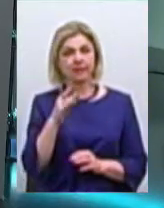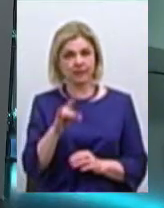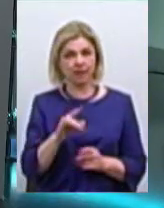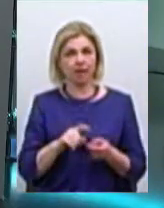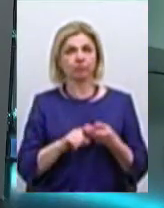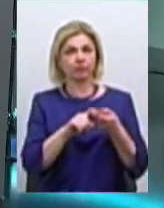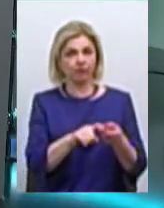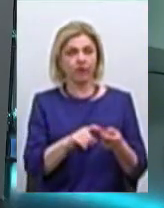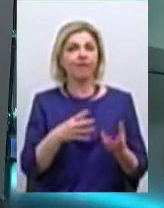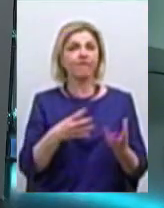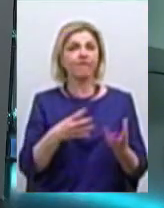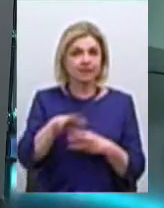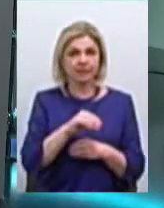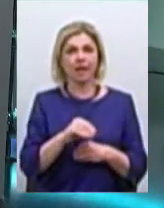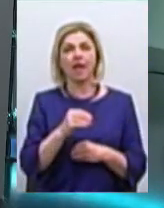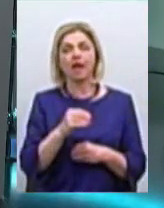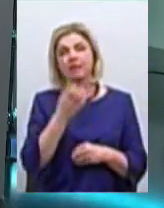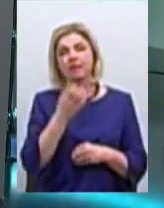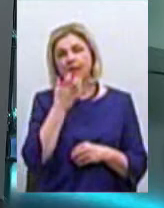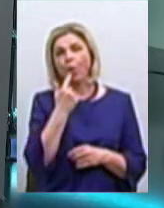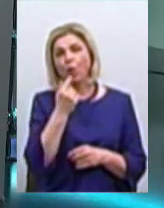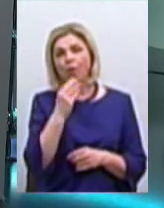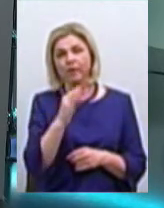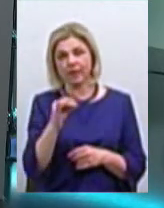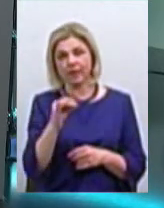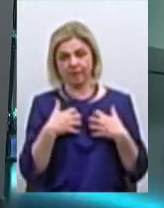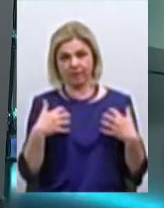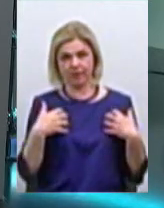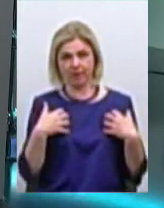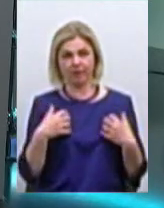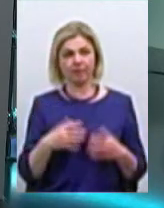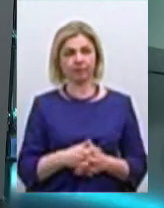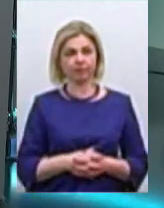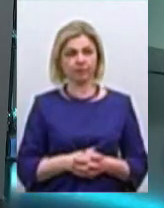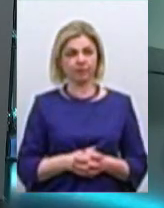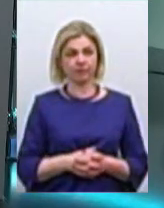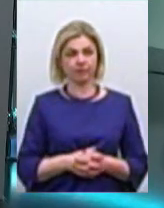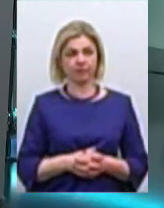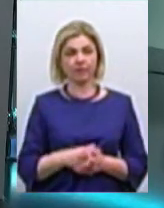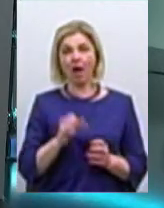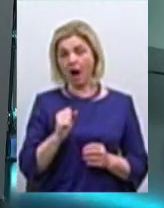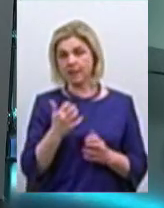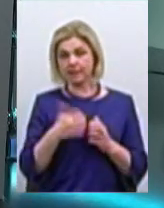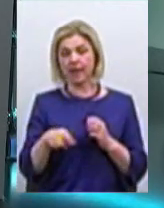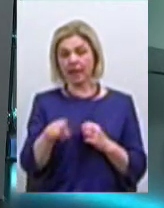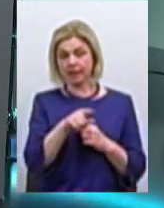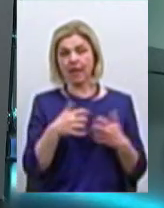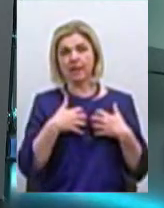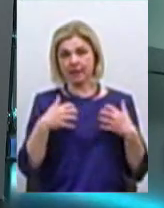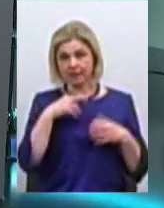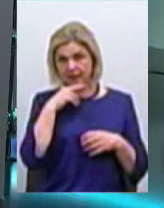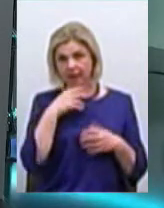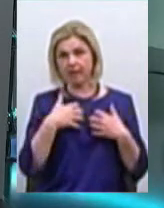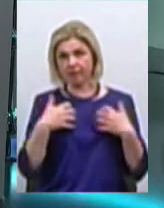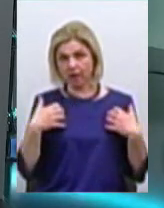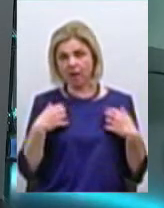переносчиками сказу. Всі теплокровні тваринки, всі теплотворні. Але серед диких тварин вважається, що саме